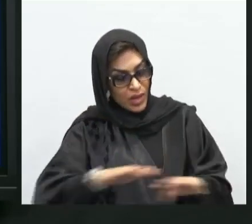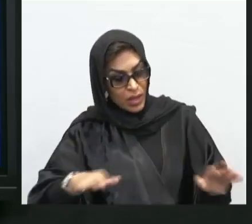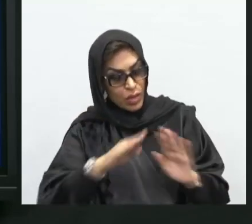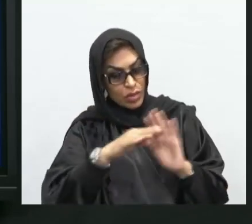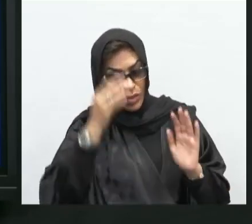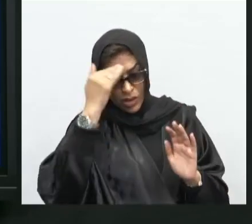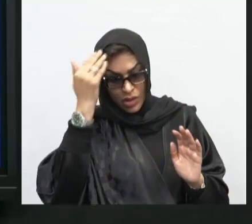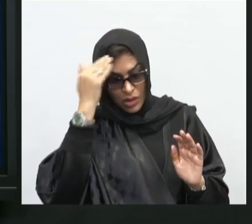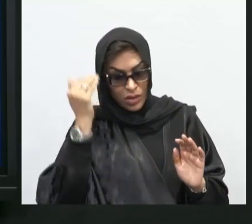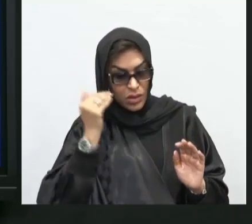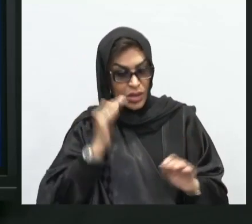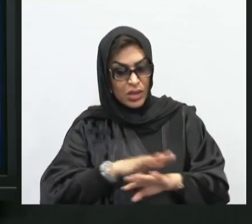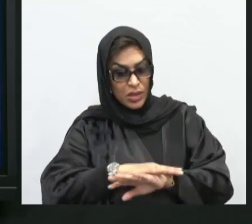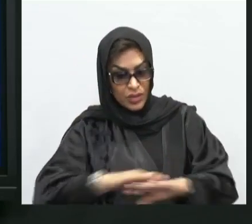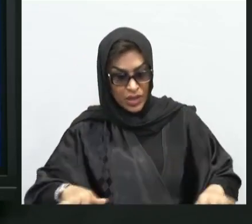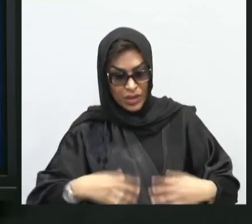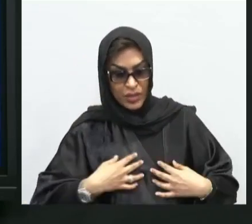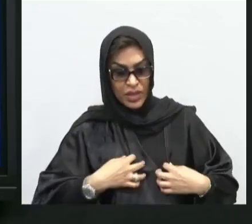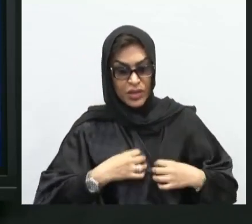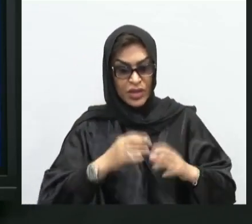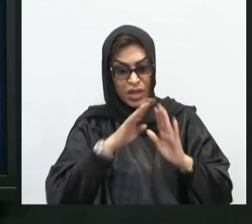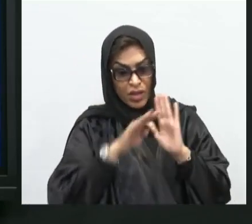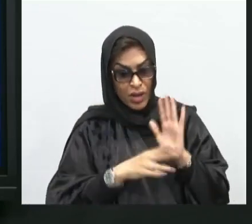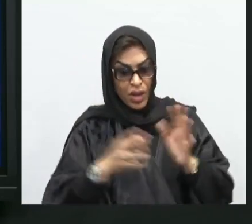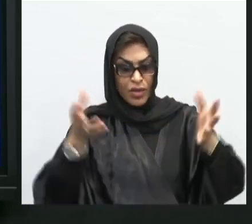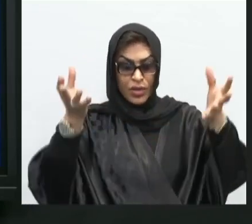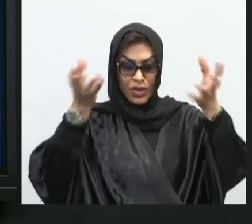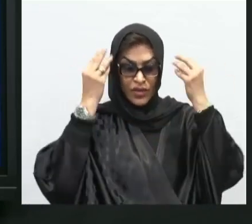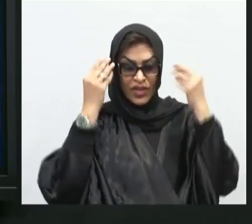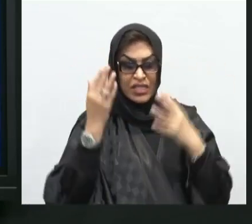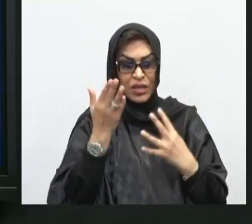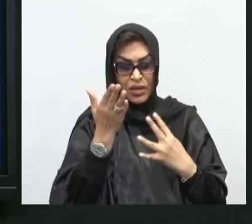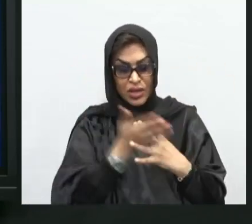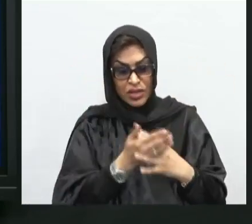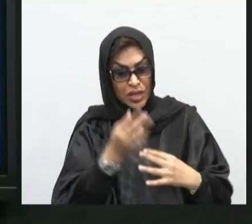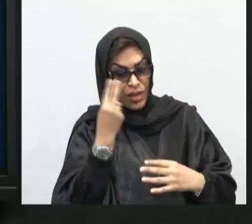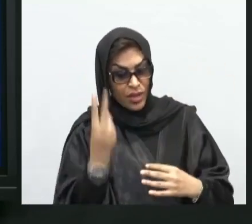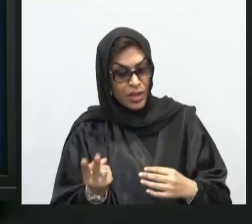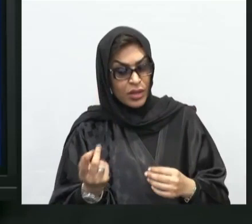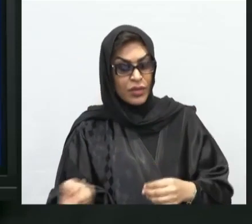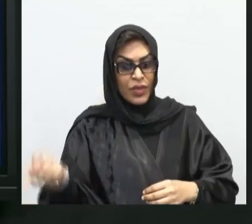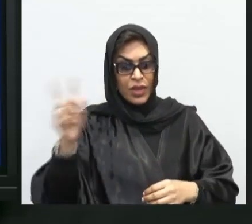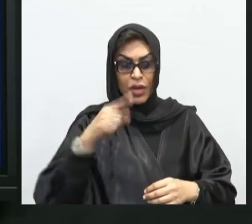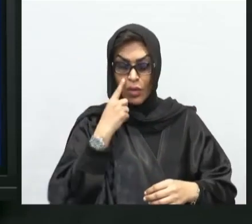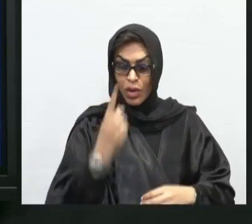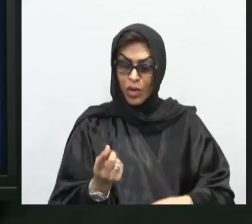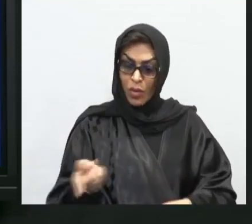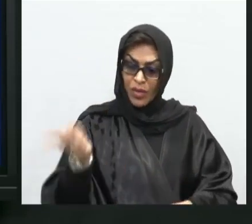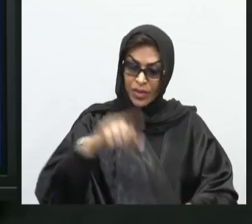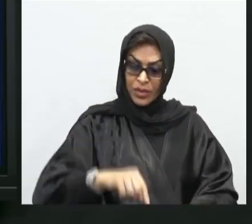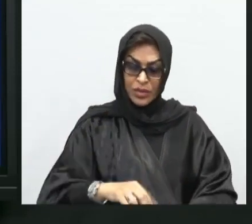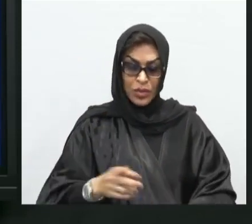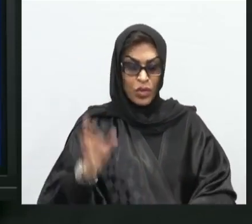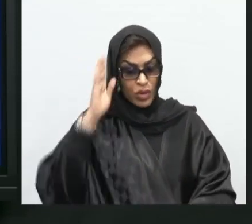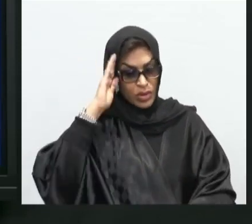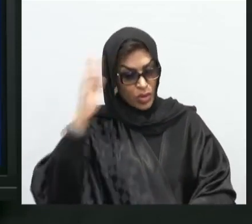طلابنا وطالباتنا وصلنا واياكم الى ختام اثراءاتنا خلال هذا الفصل الدراسي الثاني نراكم سابقا بيد الله تعالى